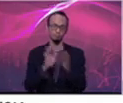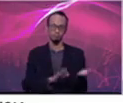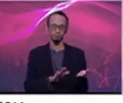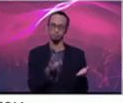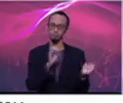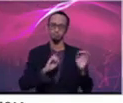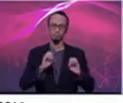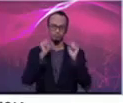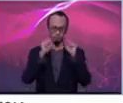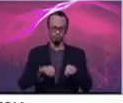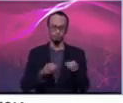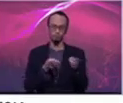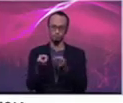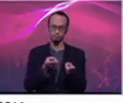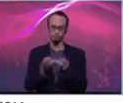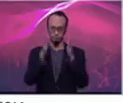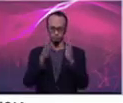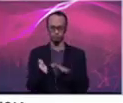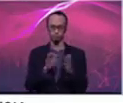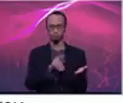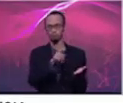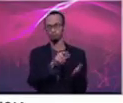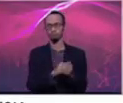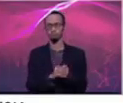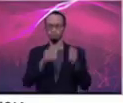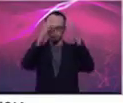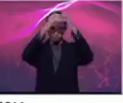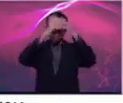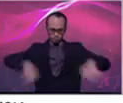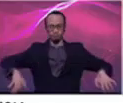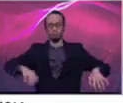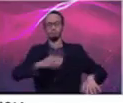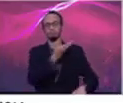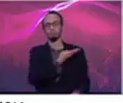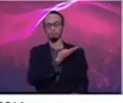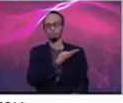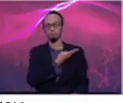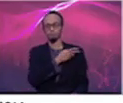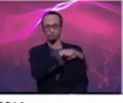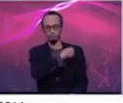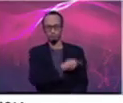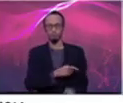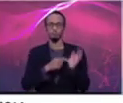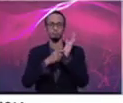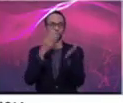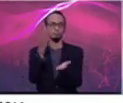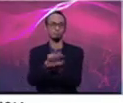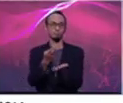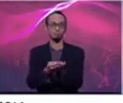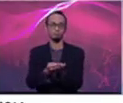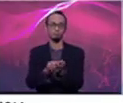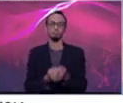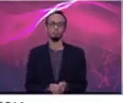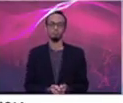siapa yang mampu menguruskan jenazah terbabit runuhan Hospital itu juga saksi kepada kekjamanion yang dilap